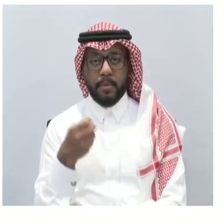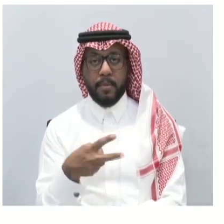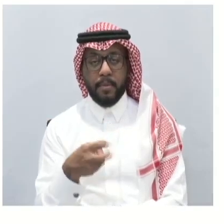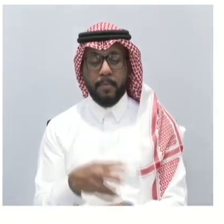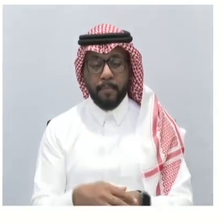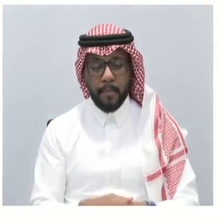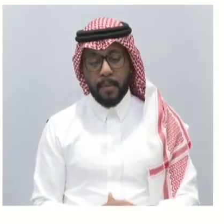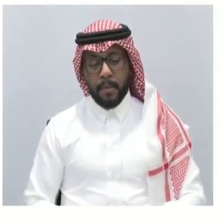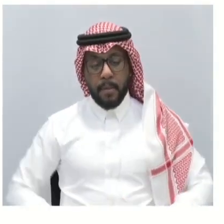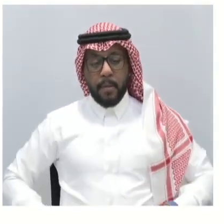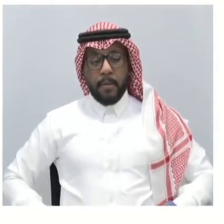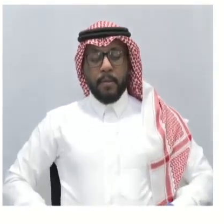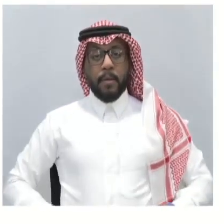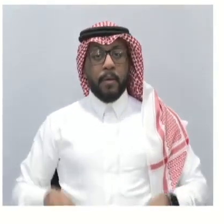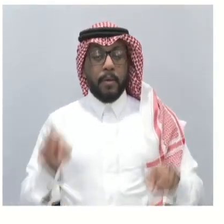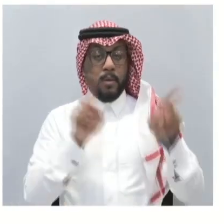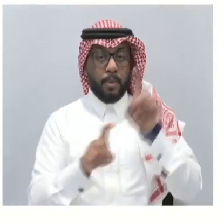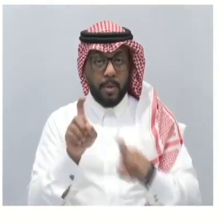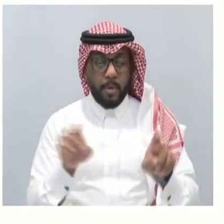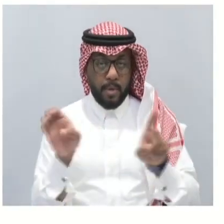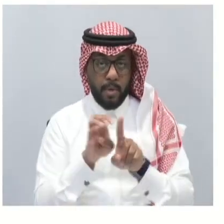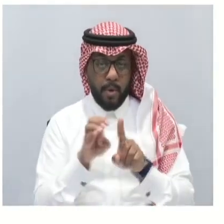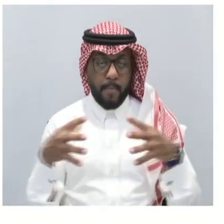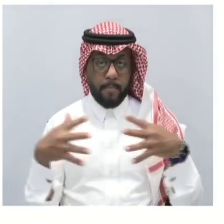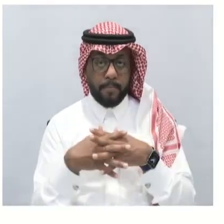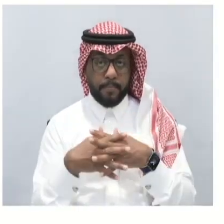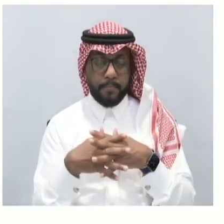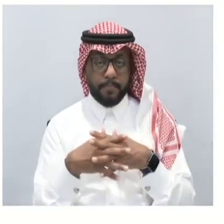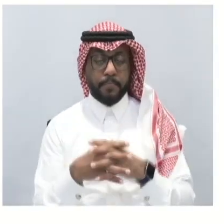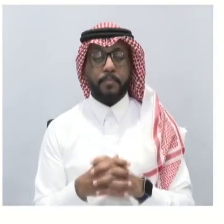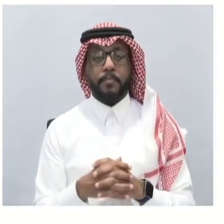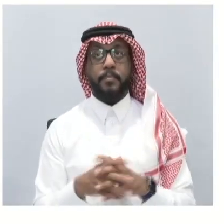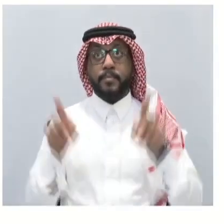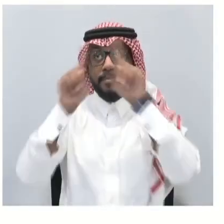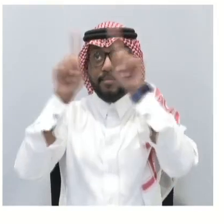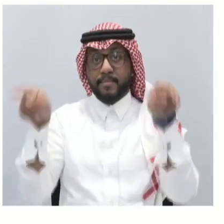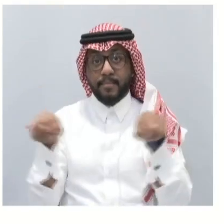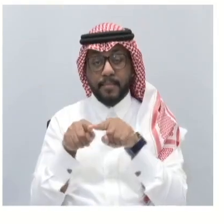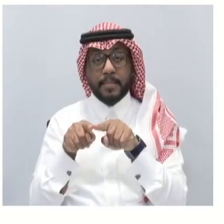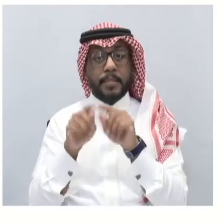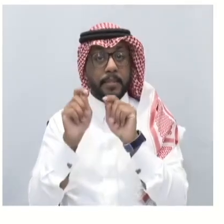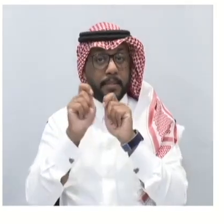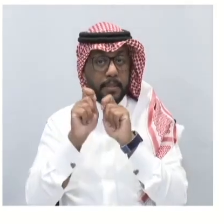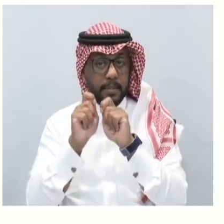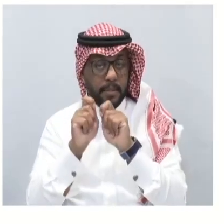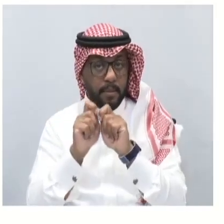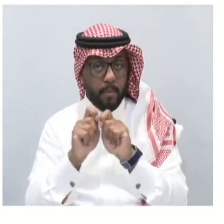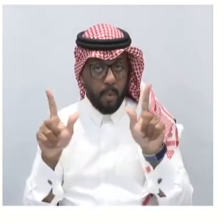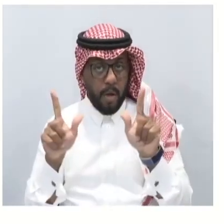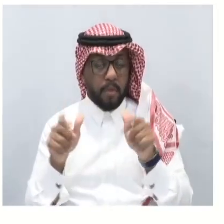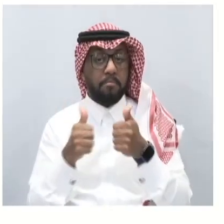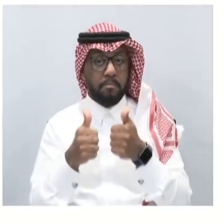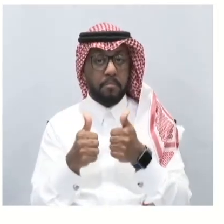هذا نبي نسويه مع بعض اذا استطعنا نسوي لوحه مع بعض